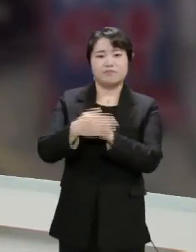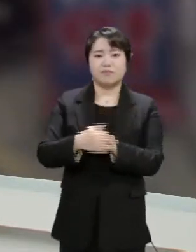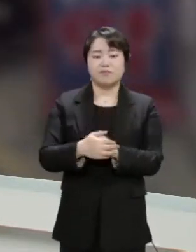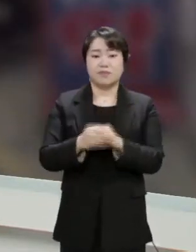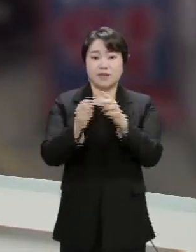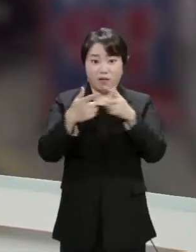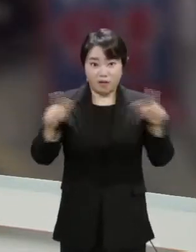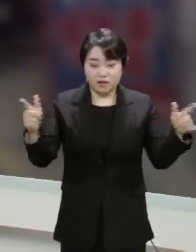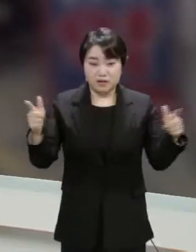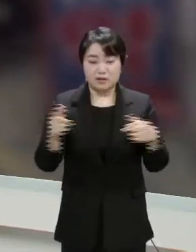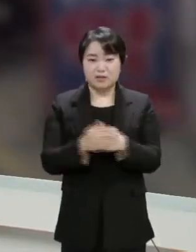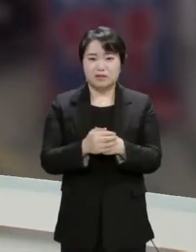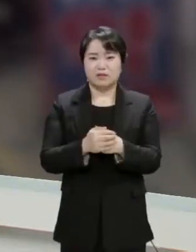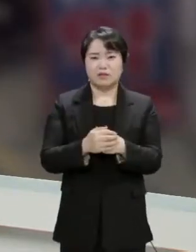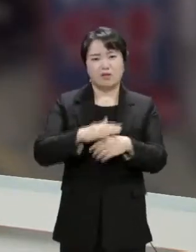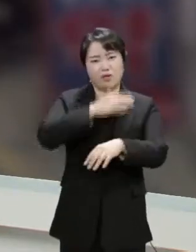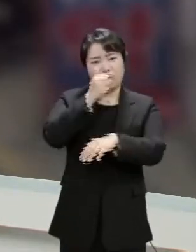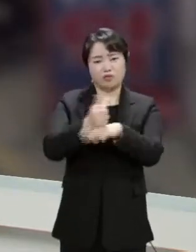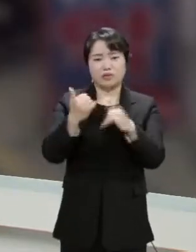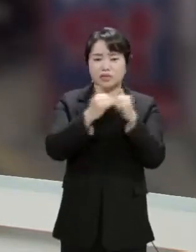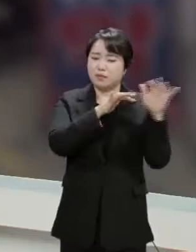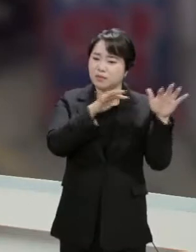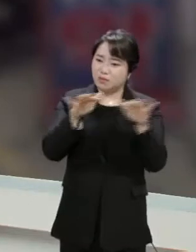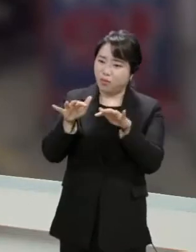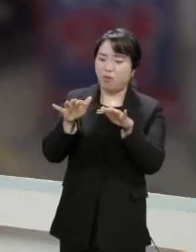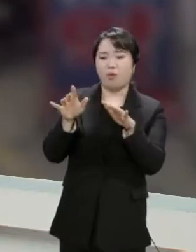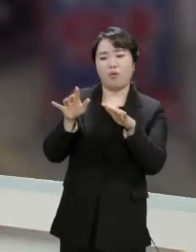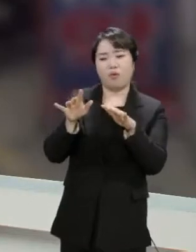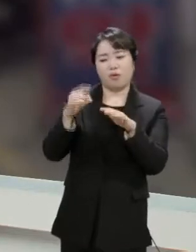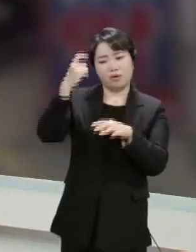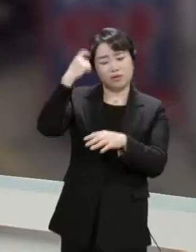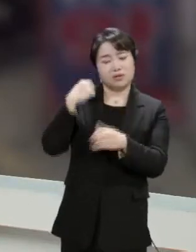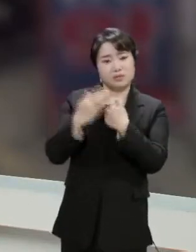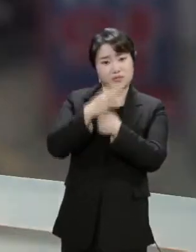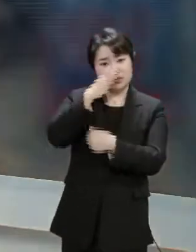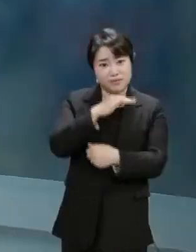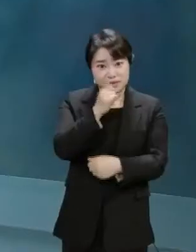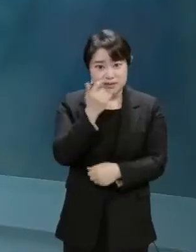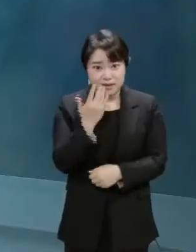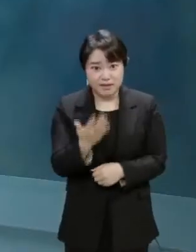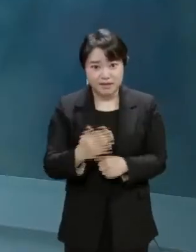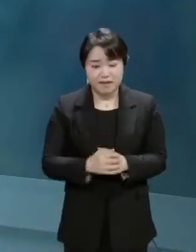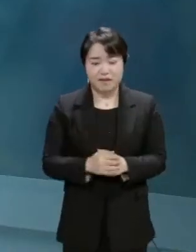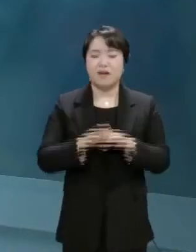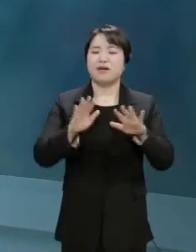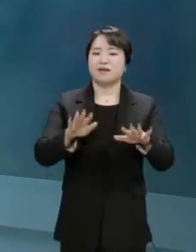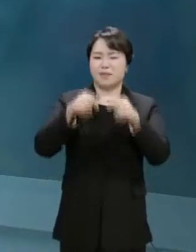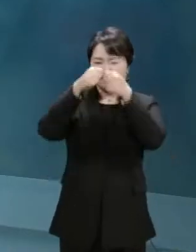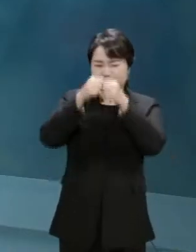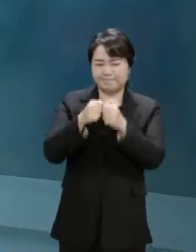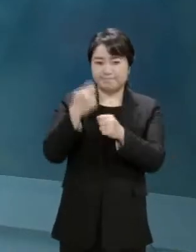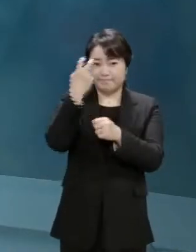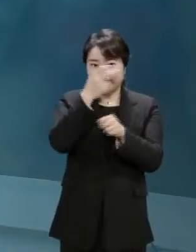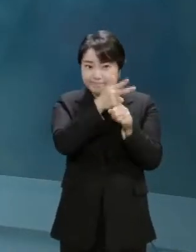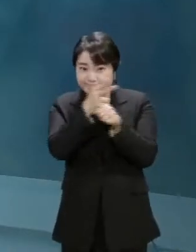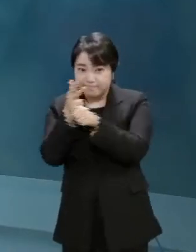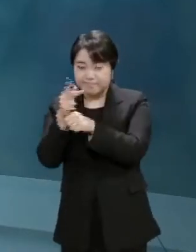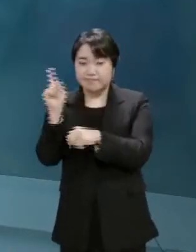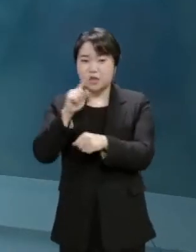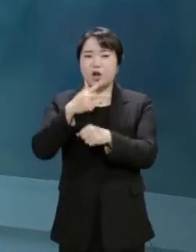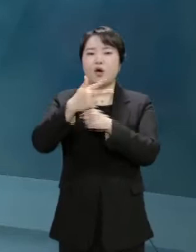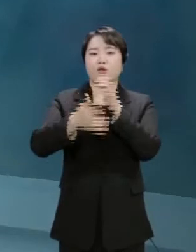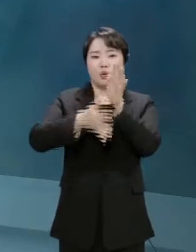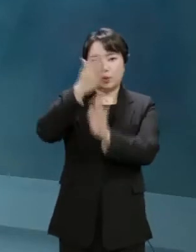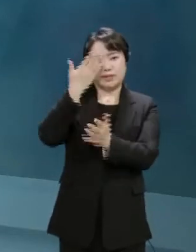유형도 다양한데 과연 주민들은 얼마나 체감할까요? 네, 이번 주 심층기획, 저희는 서울의 도시재생